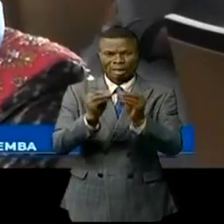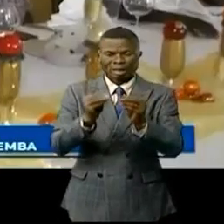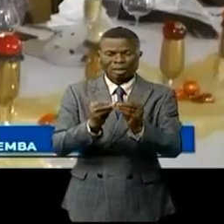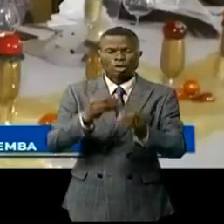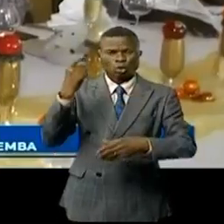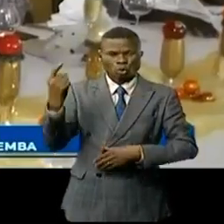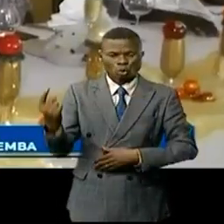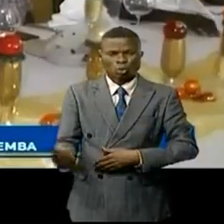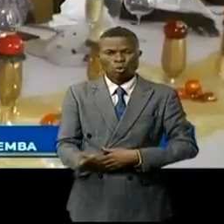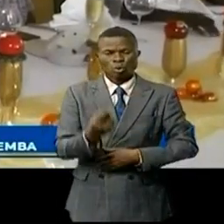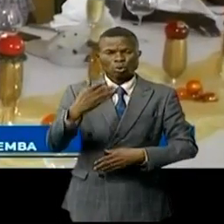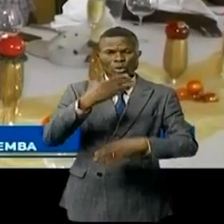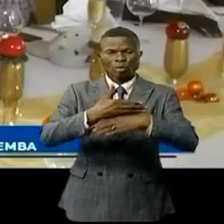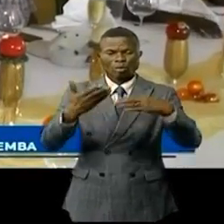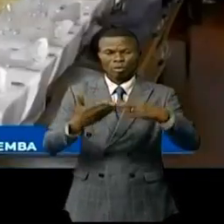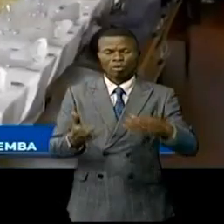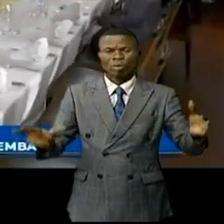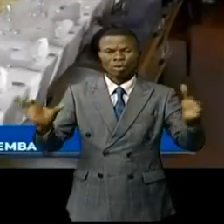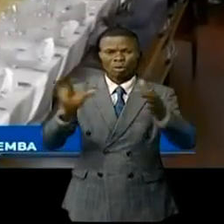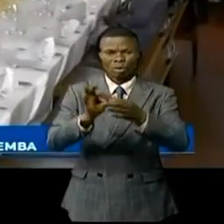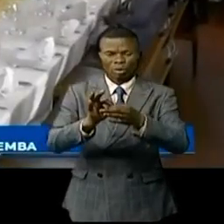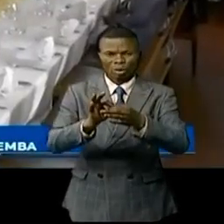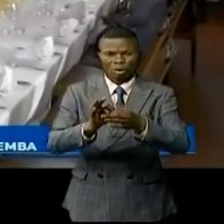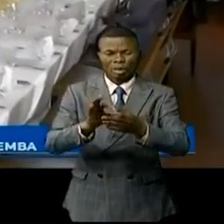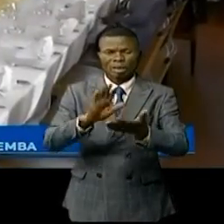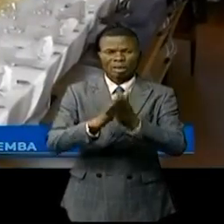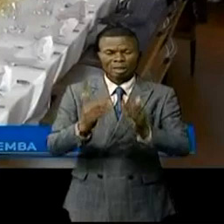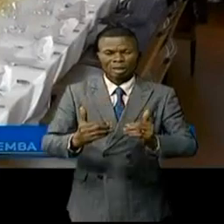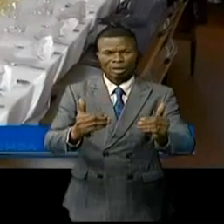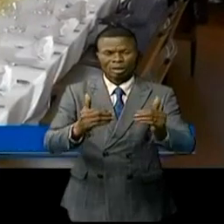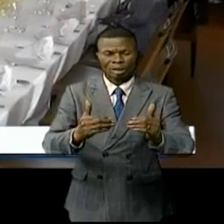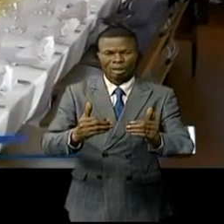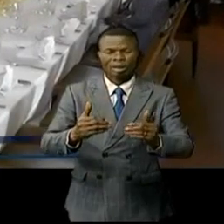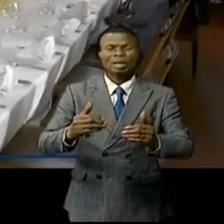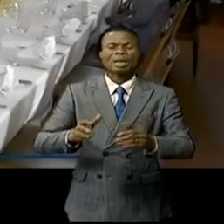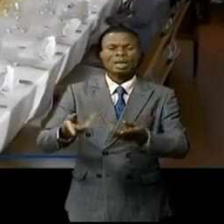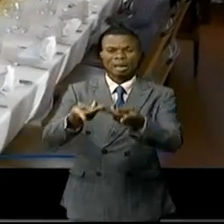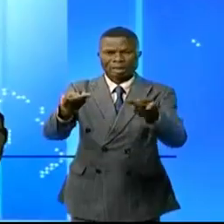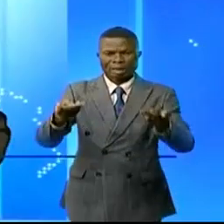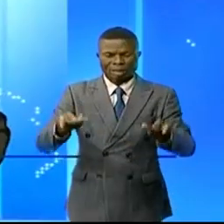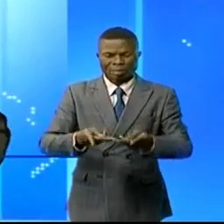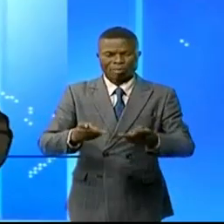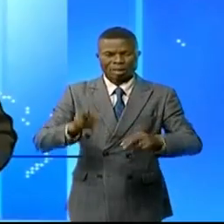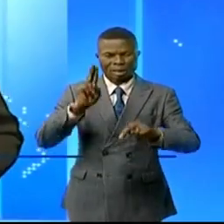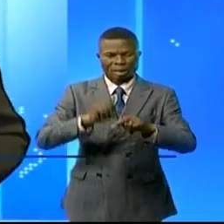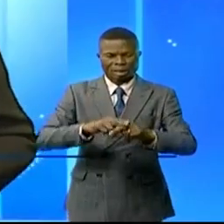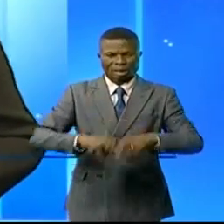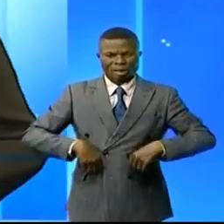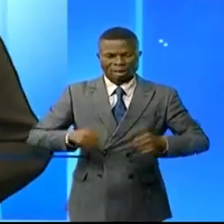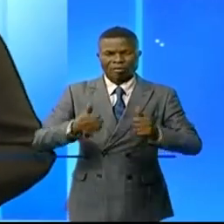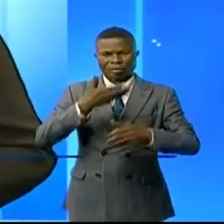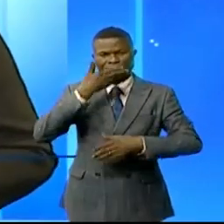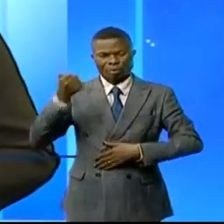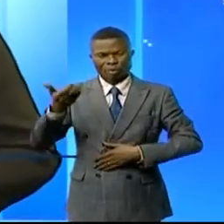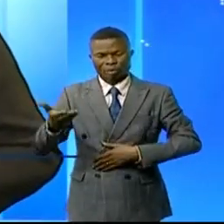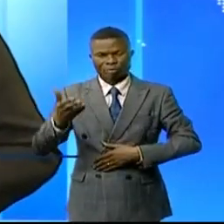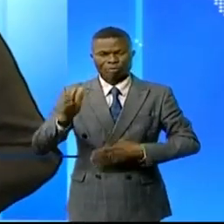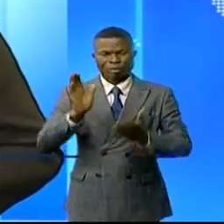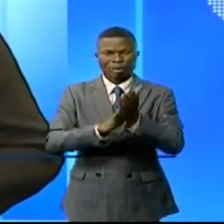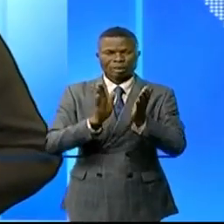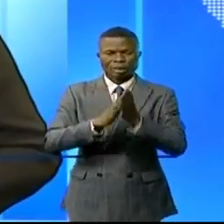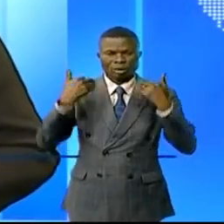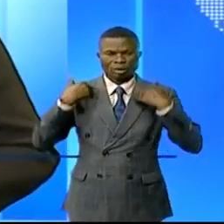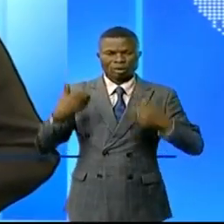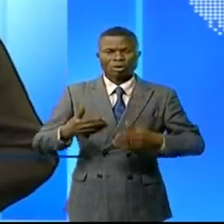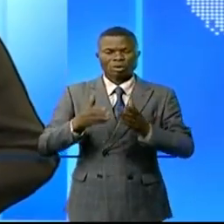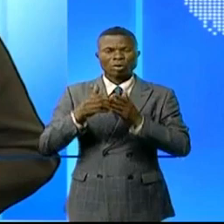régulières pour bâtir la solidarité et construire ensemble des espaces où il fait beau vivre. L'école de santé publique a présenté